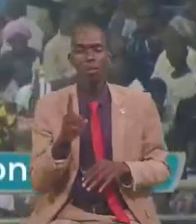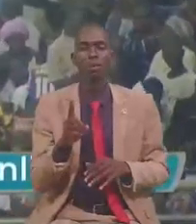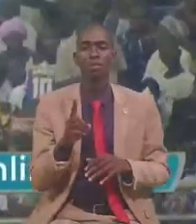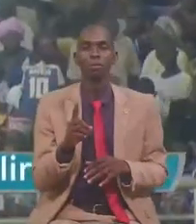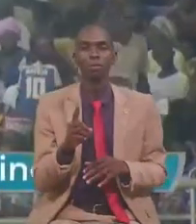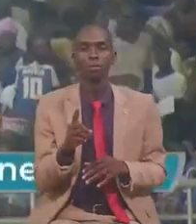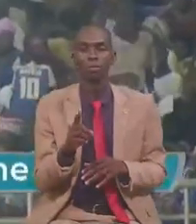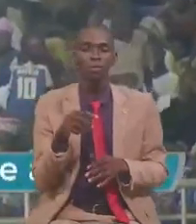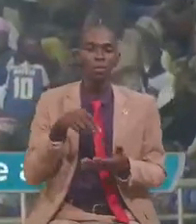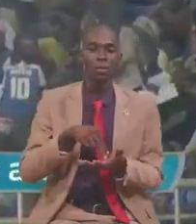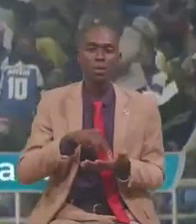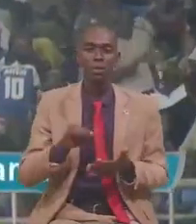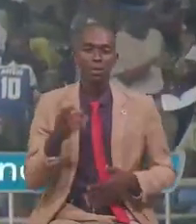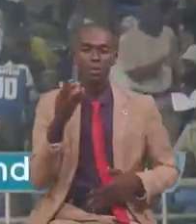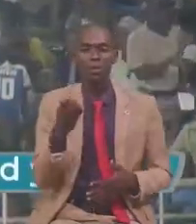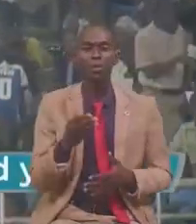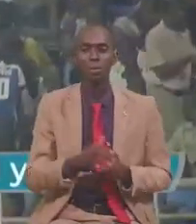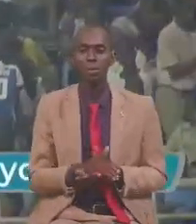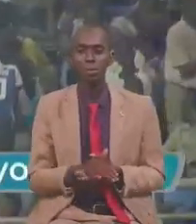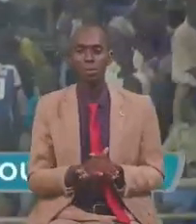Tous les nouveaux convertis